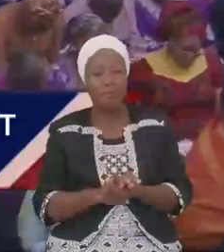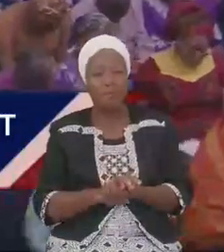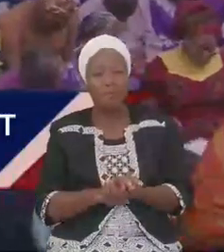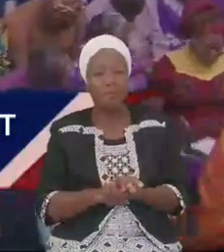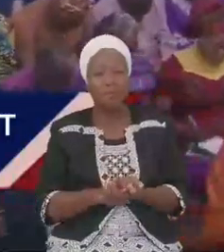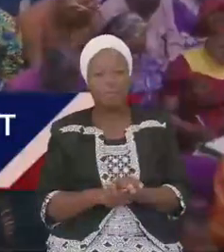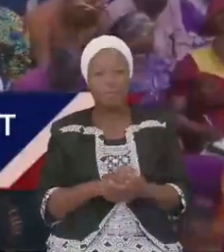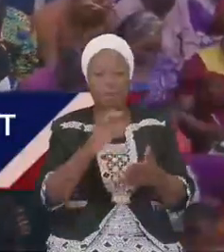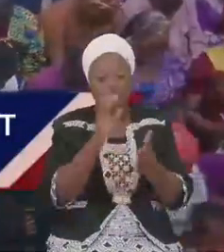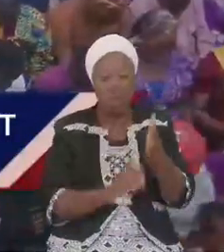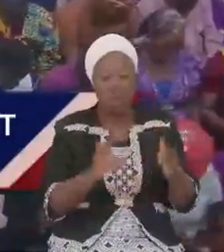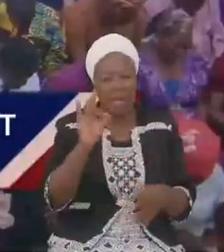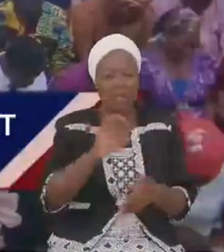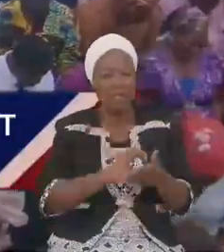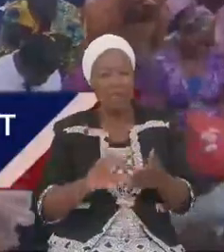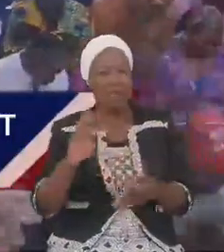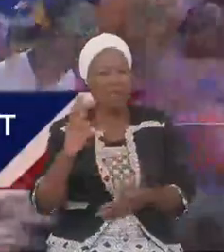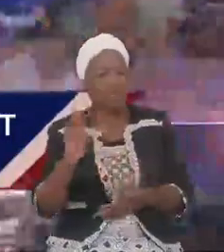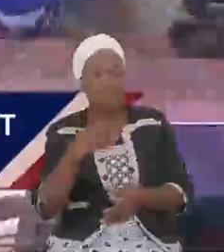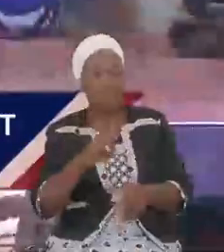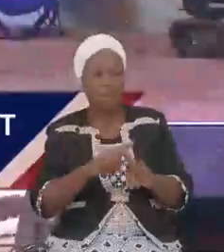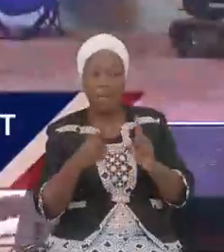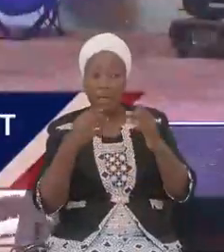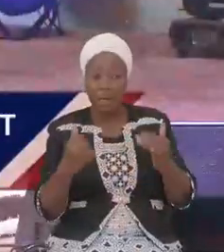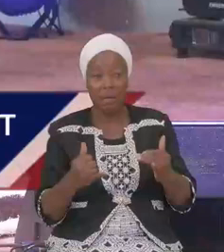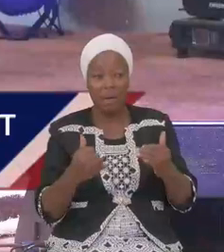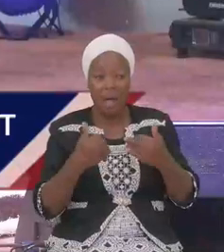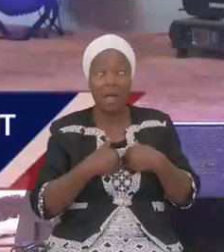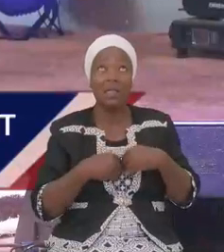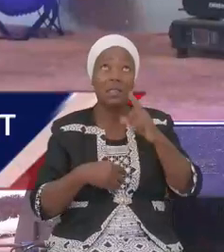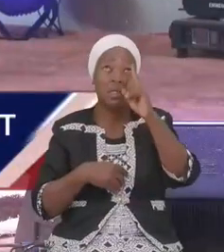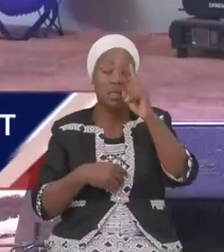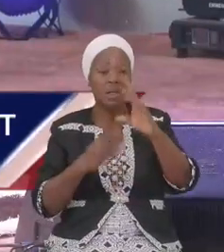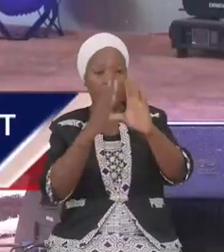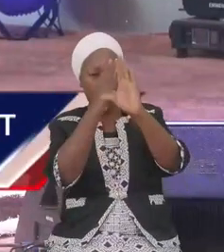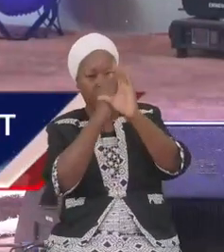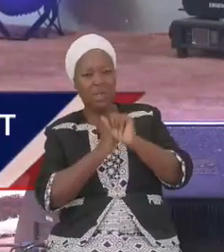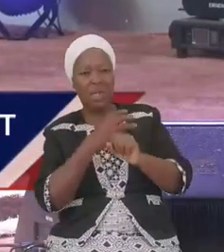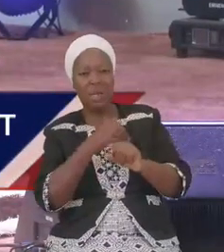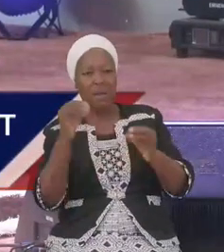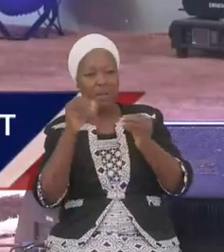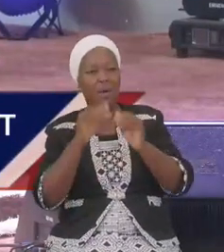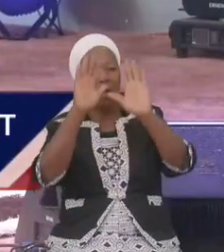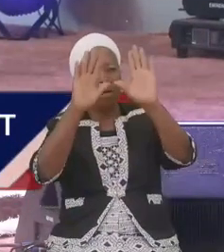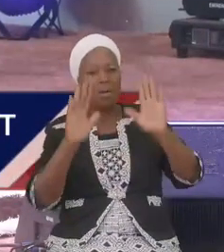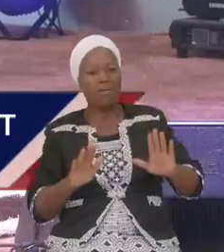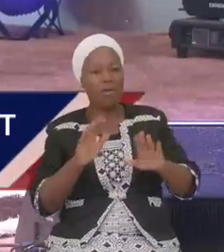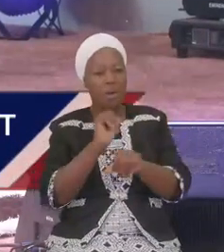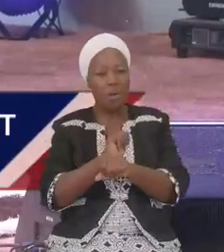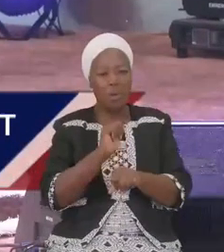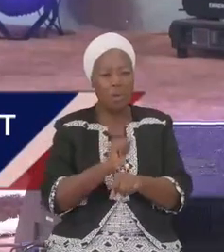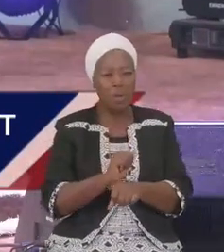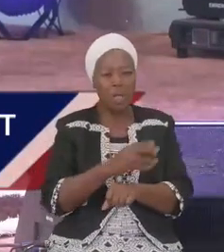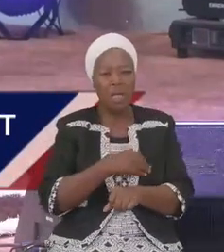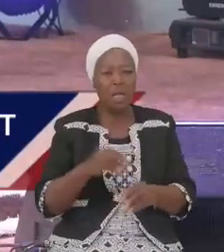Hébreux 8, verset 6. Mais maintenant, il a obtenu un ministère de temps